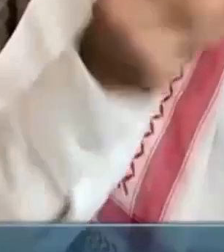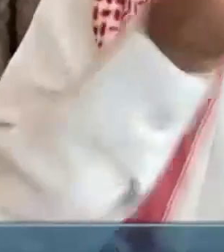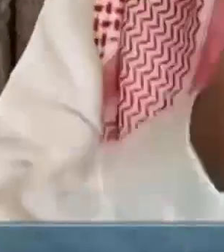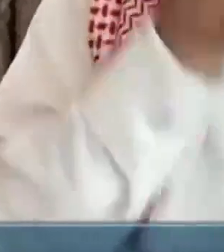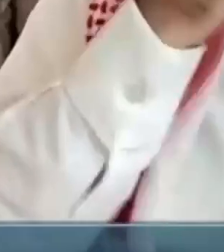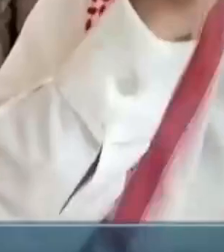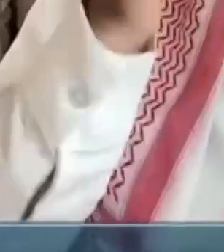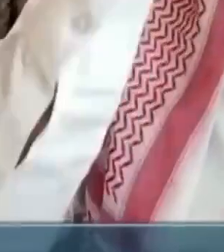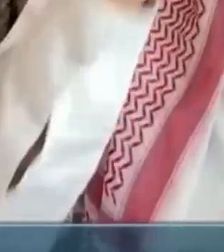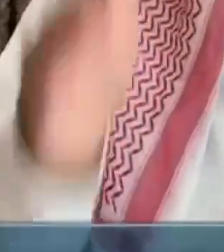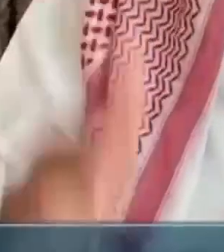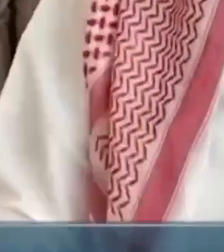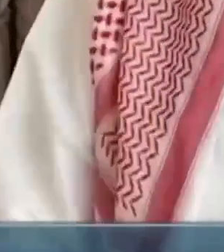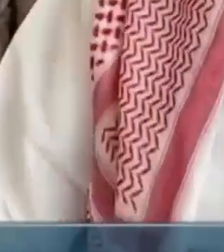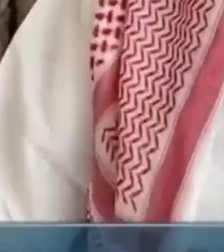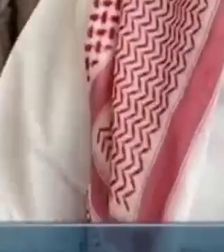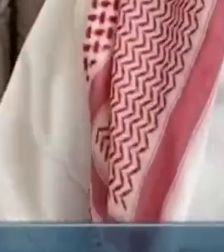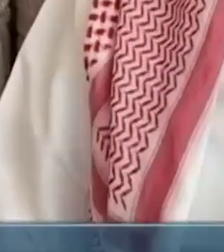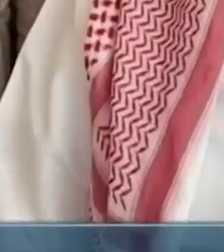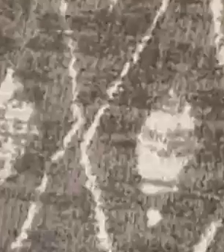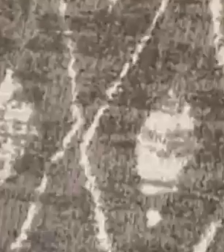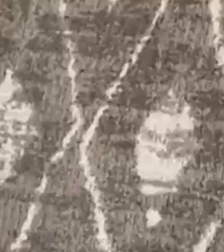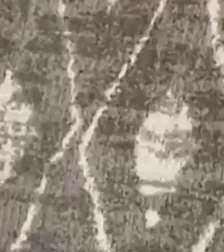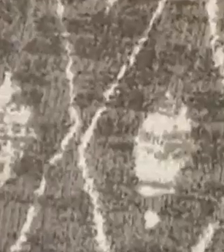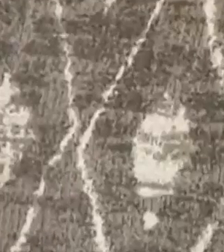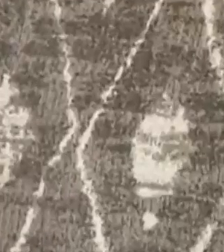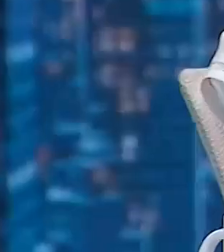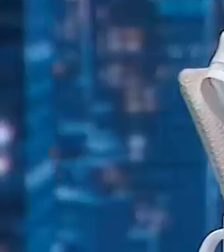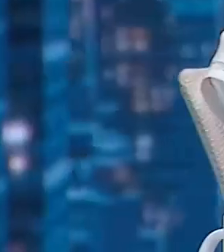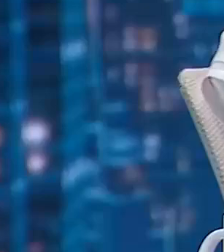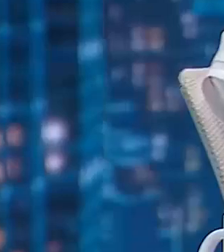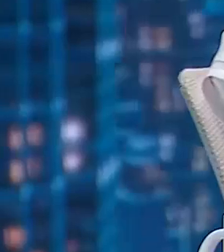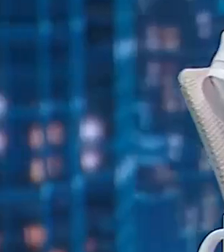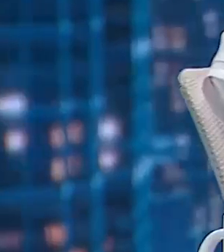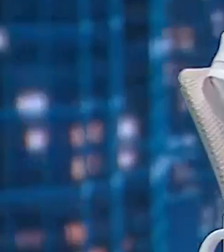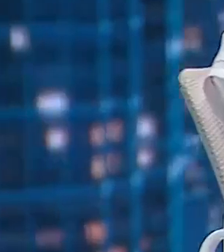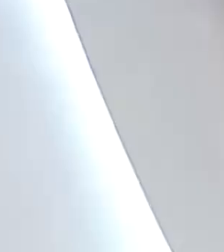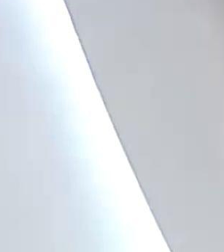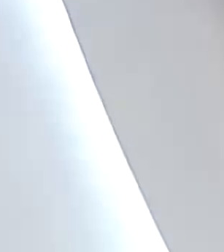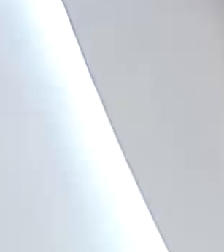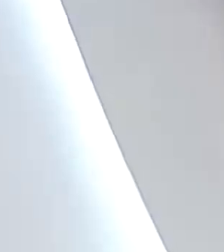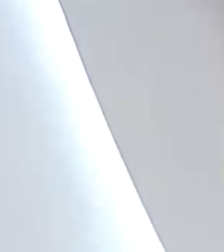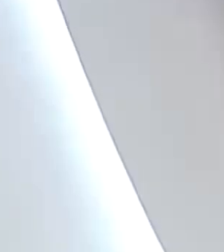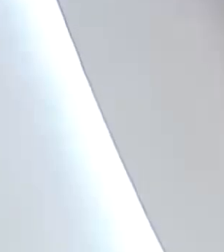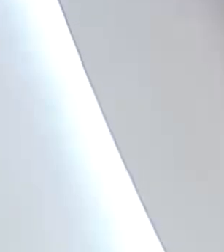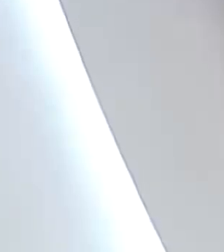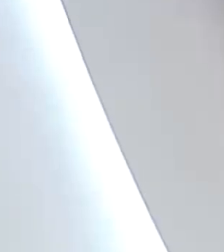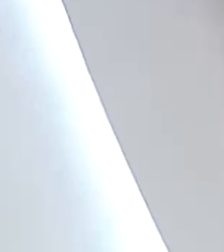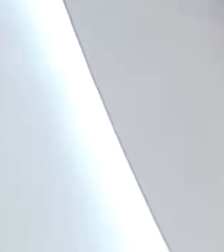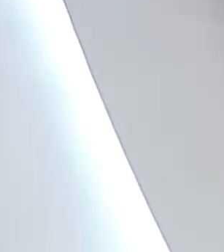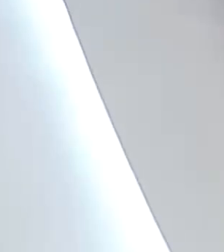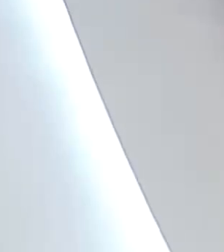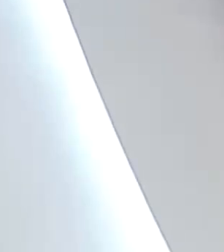واستفدنا منها في جامعه الملك السعود الحمد لله طيب عبد الله مجتمع الصم هل هم منعزلين